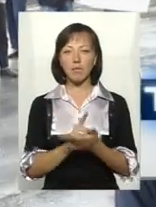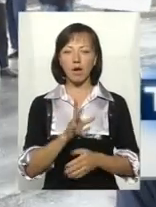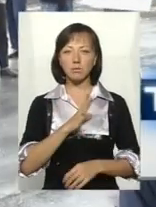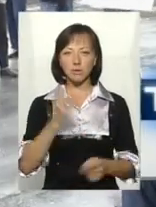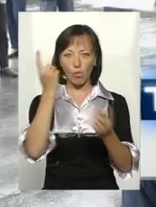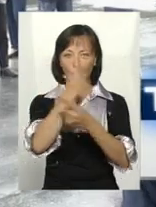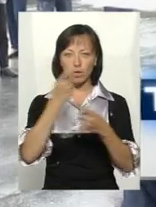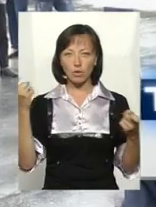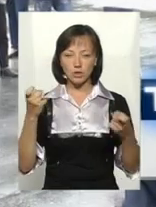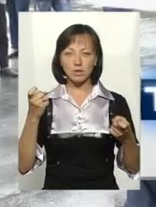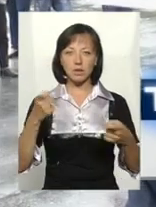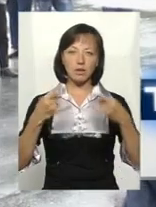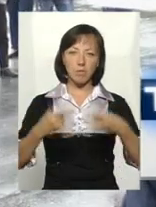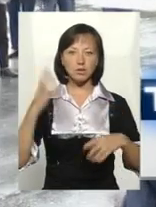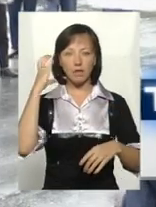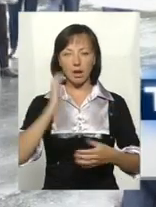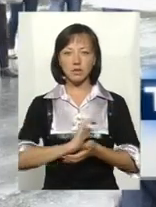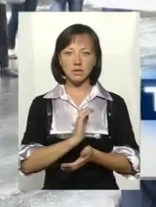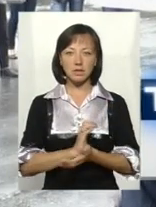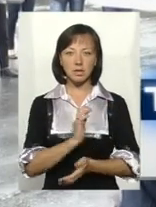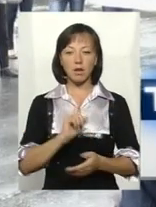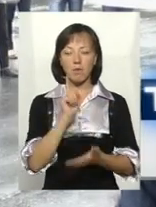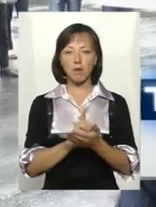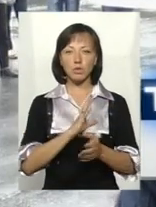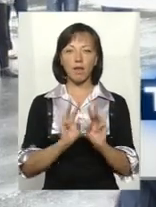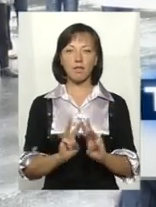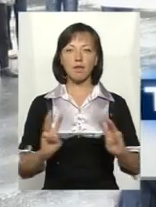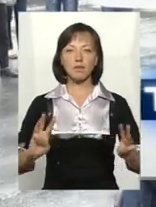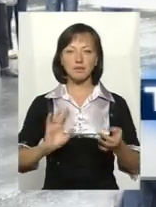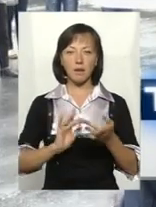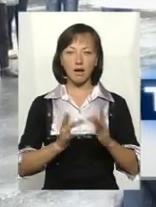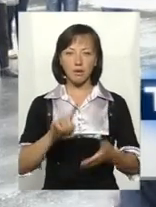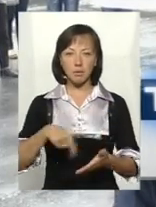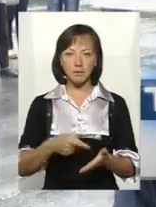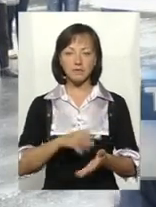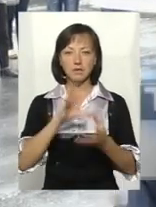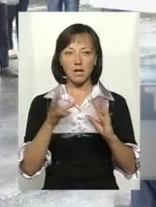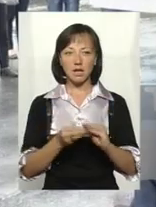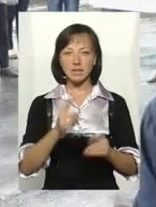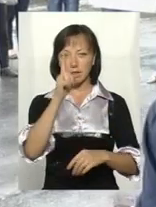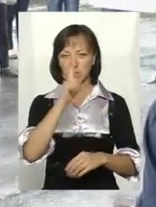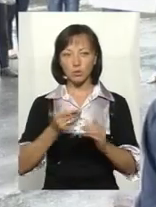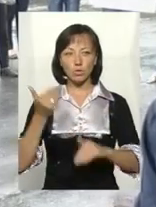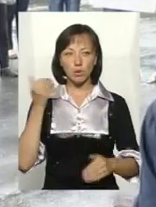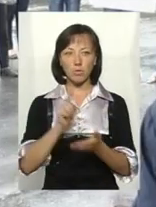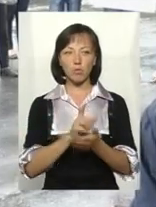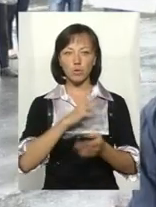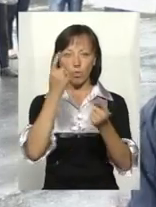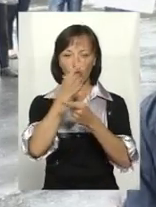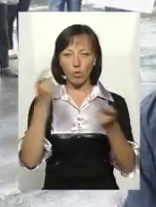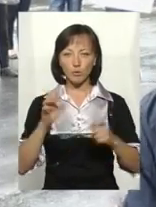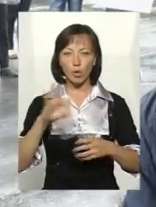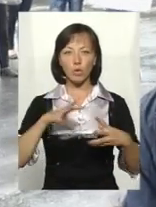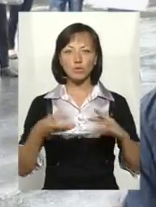засобах масової інформації, має бути на сайтах міста, і взагалі, щоб за місяць до того, і потім має бути оголошення